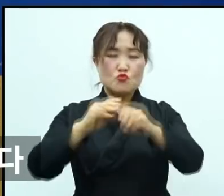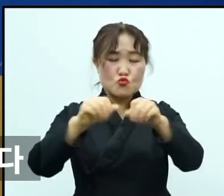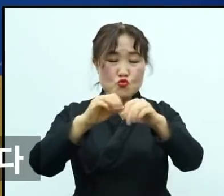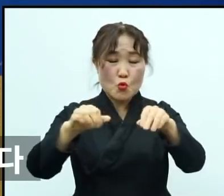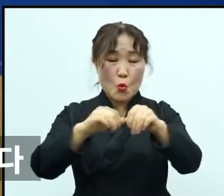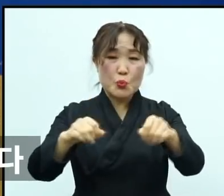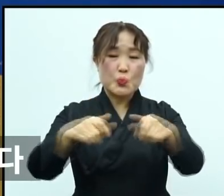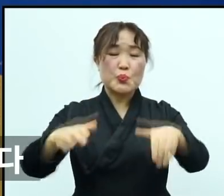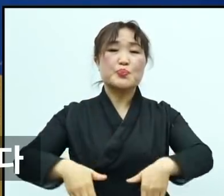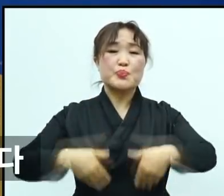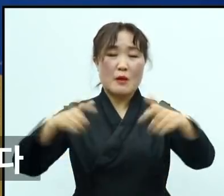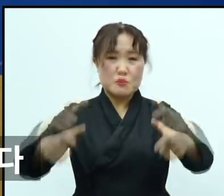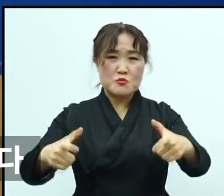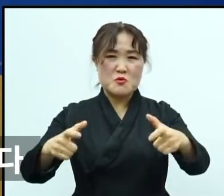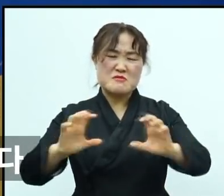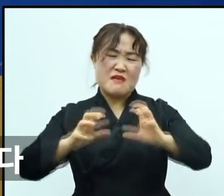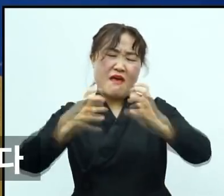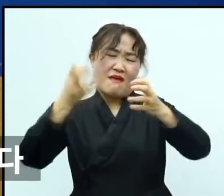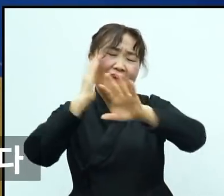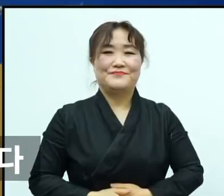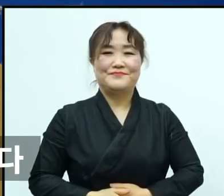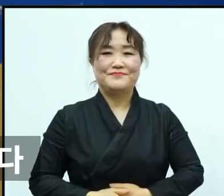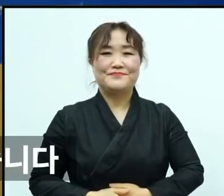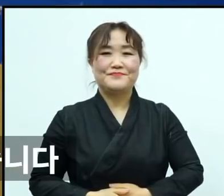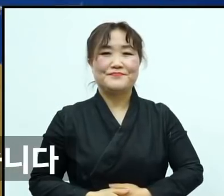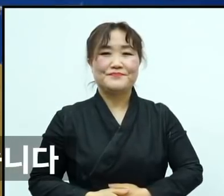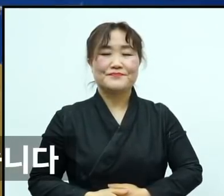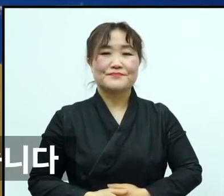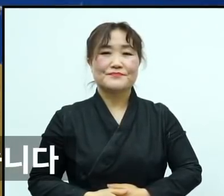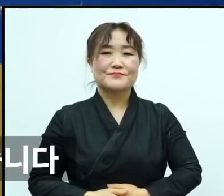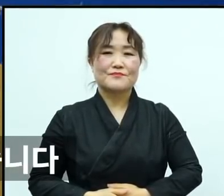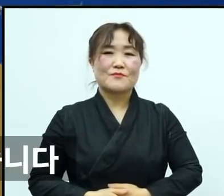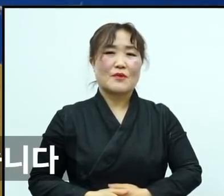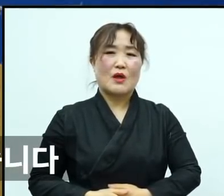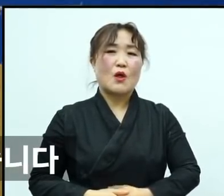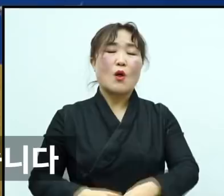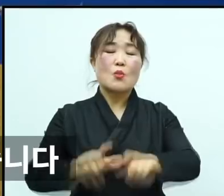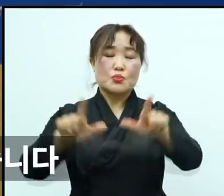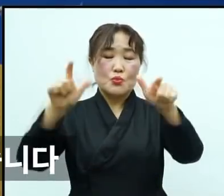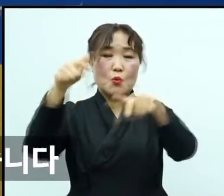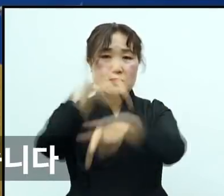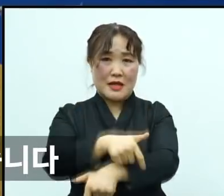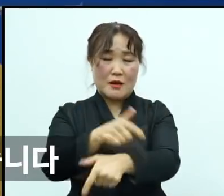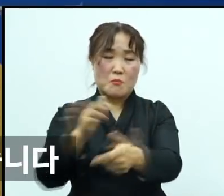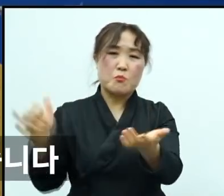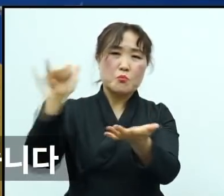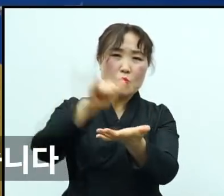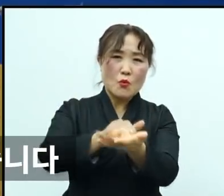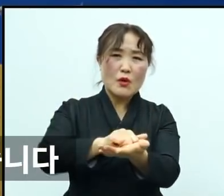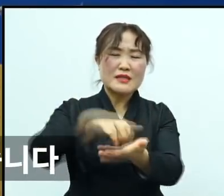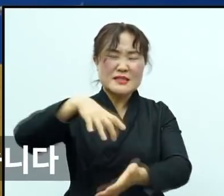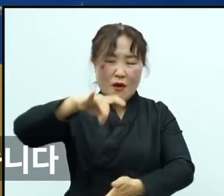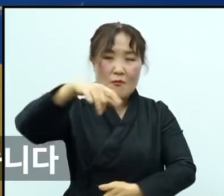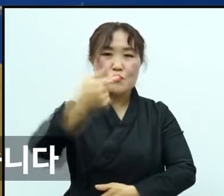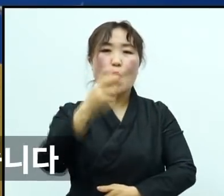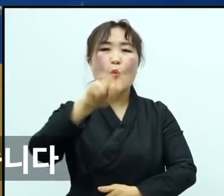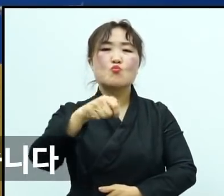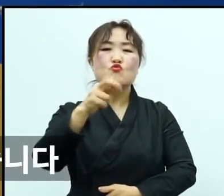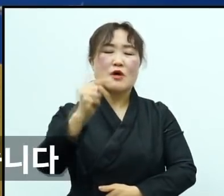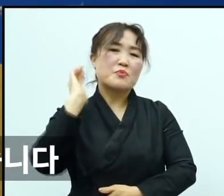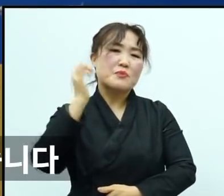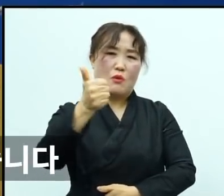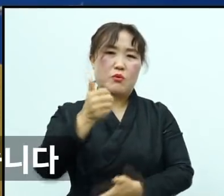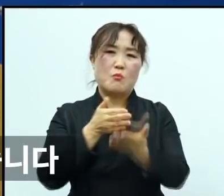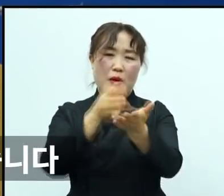국토남북권과 전 세계의 하늘길이 이어집니다. 동남권 관문공항은 처음에 노무현 대통령께서 제안하셨습니다.